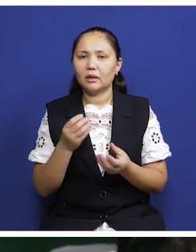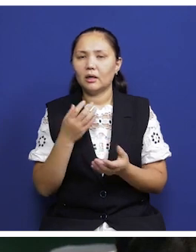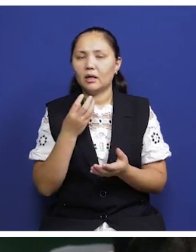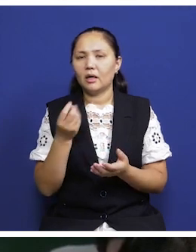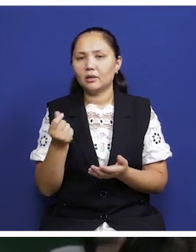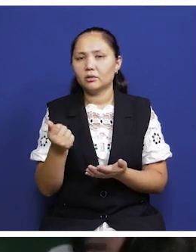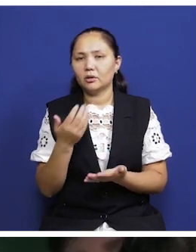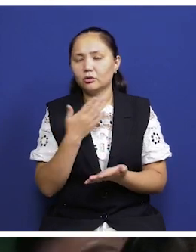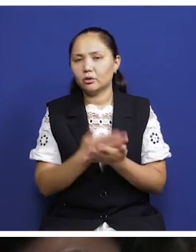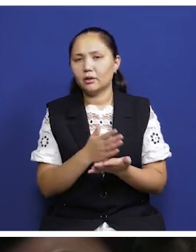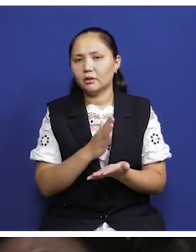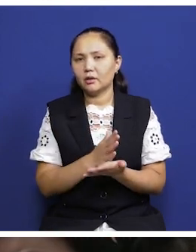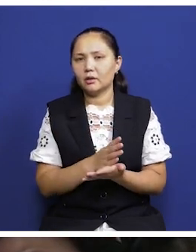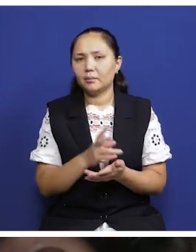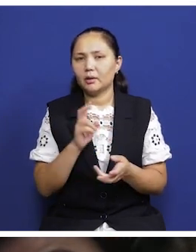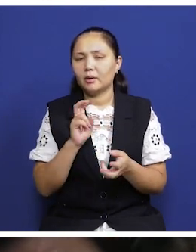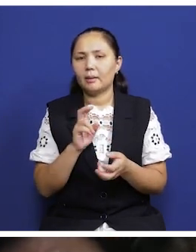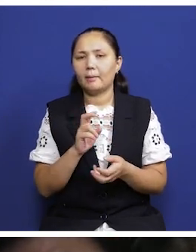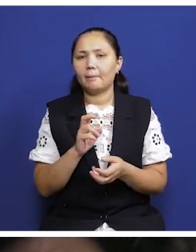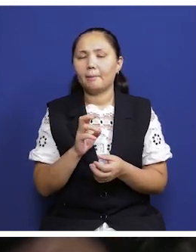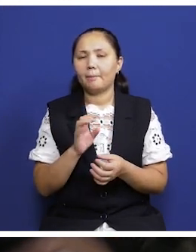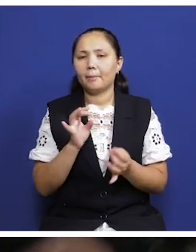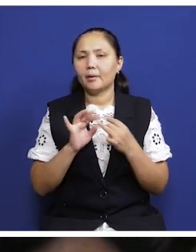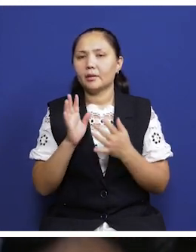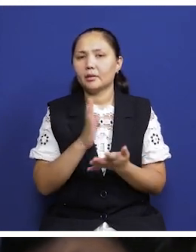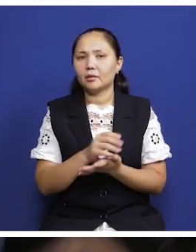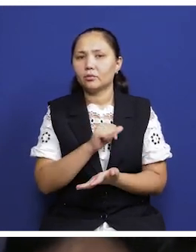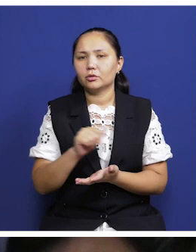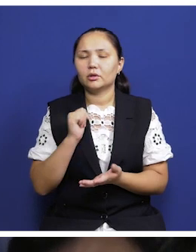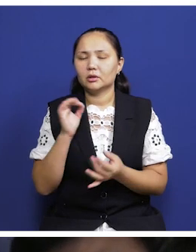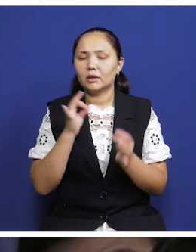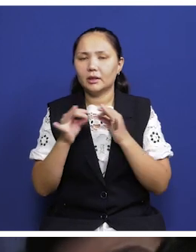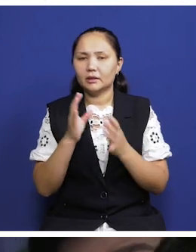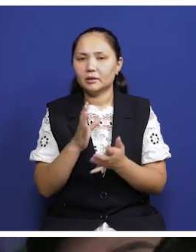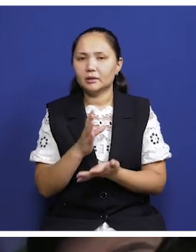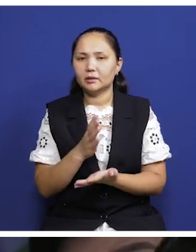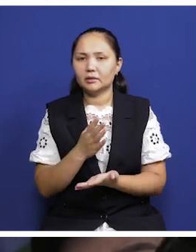сұрайды дейді, сондай мәліметтер жетіп жатады. Содан міне өздеріңіз айтып отырсыздаршы осындайды.